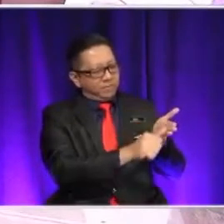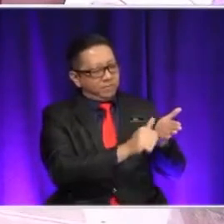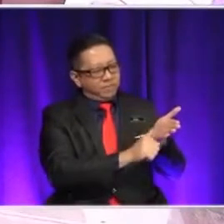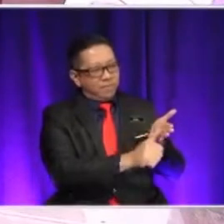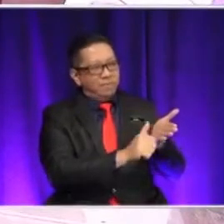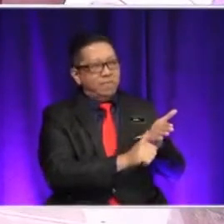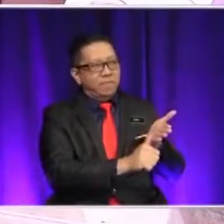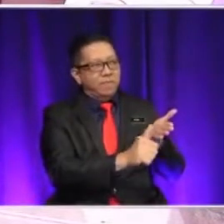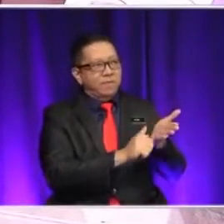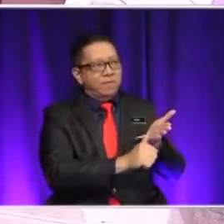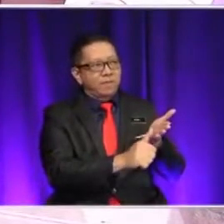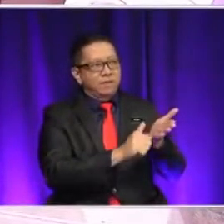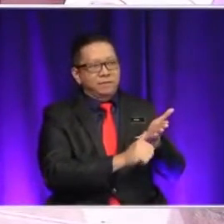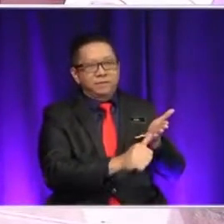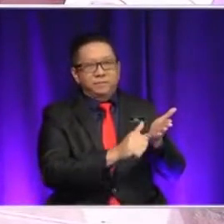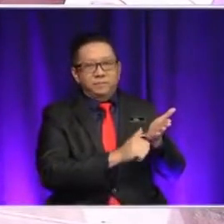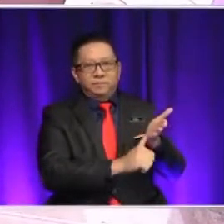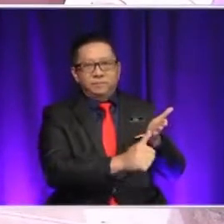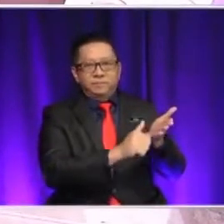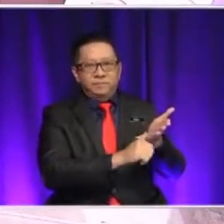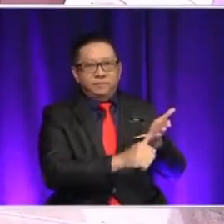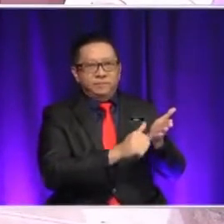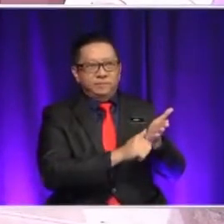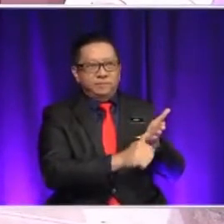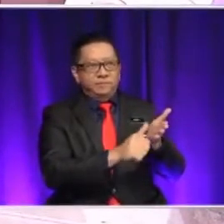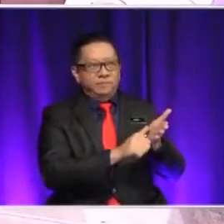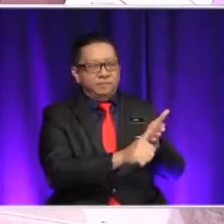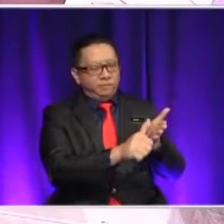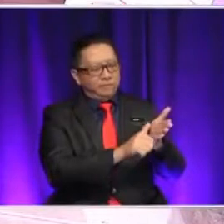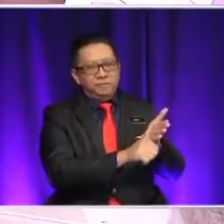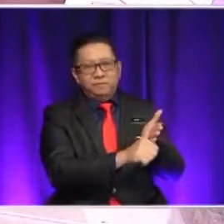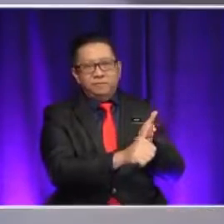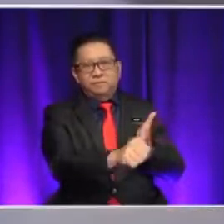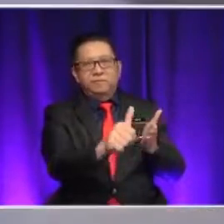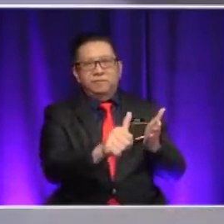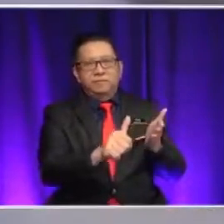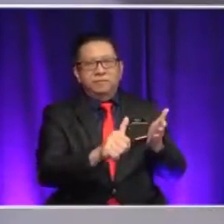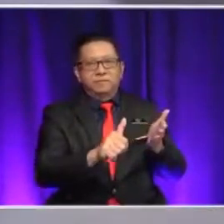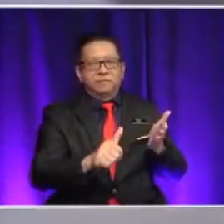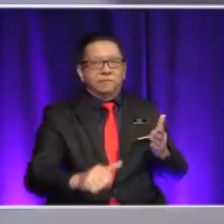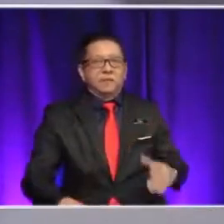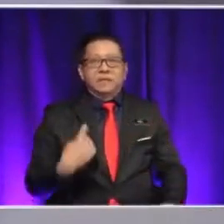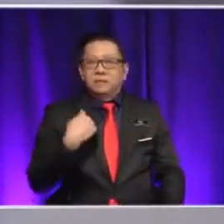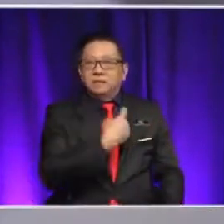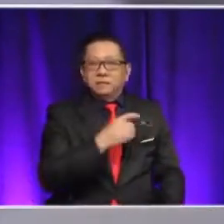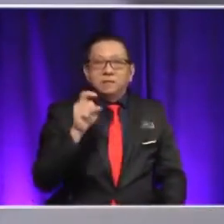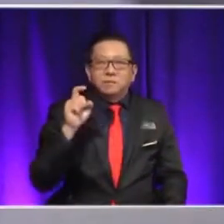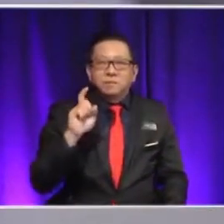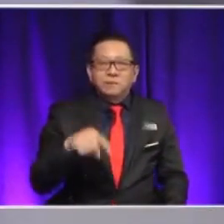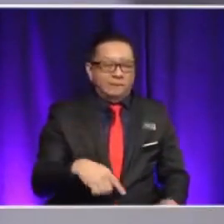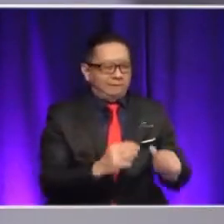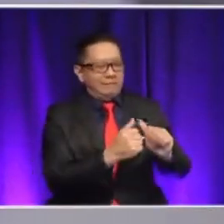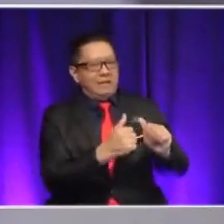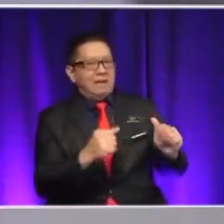kan Alita ski air kecil pompa tipe-tipe sapu banget Kidul perlu KL akan